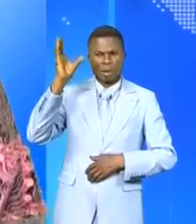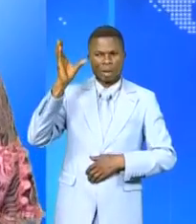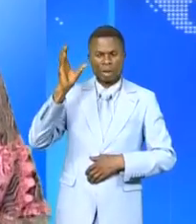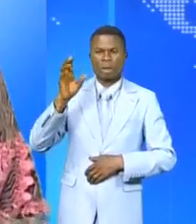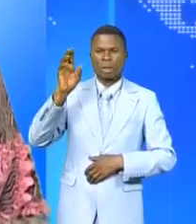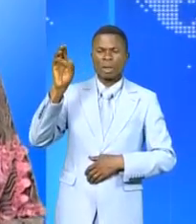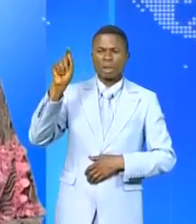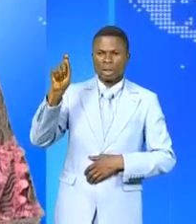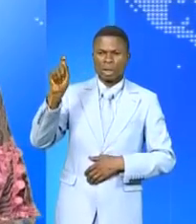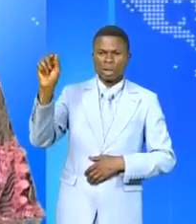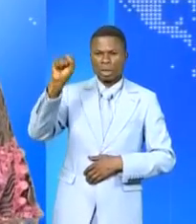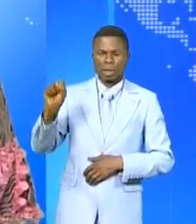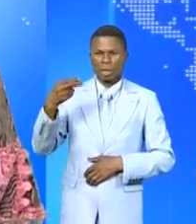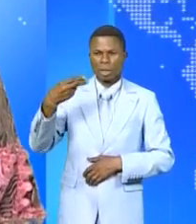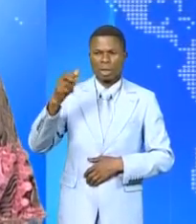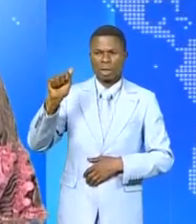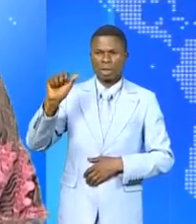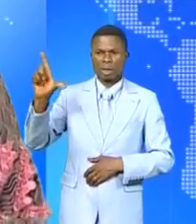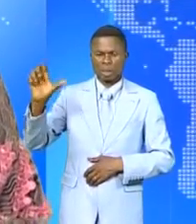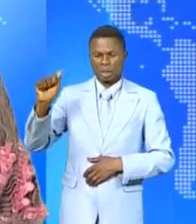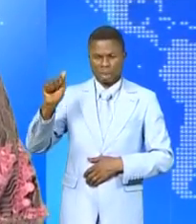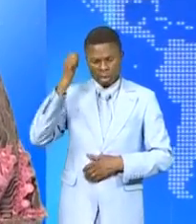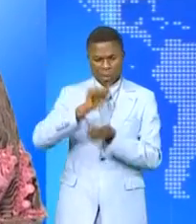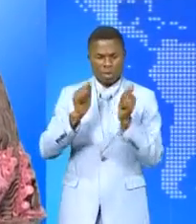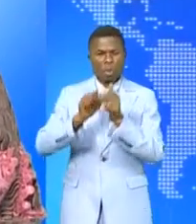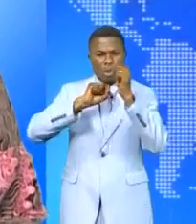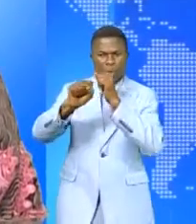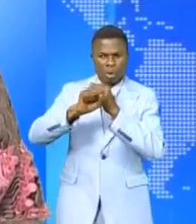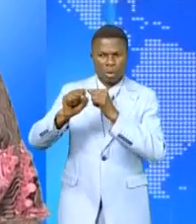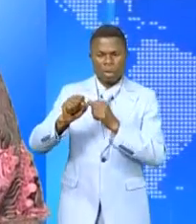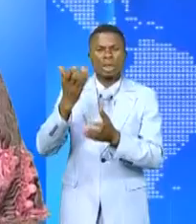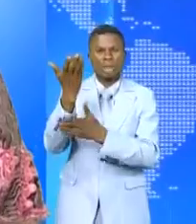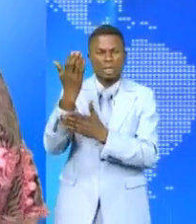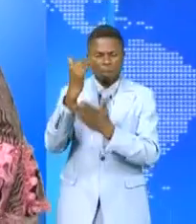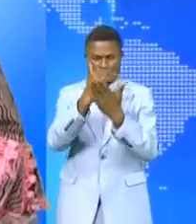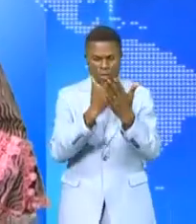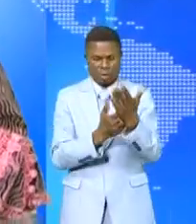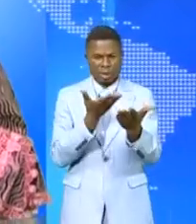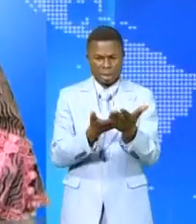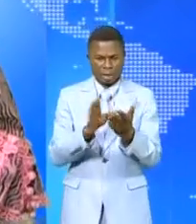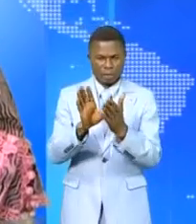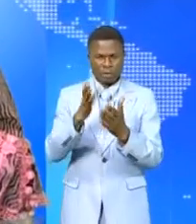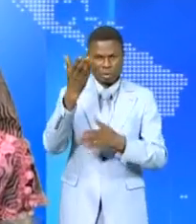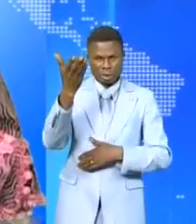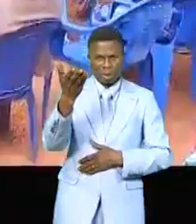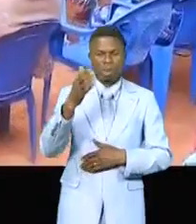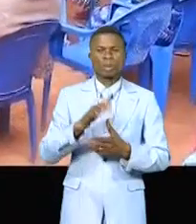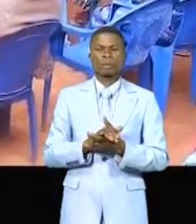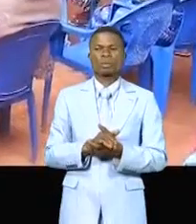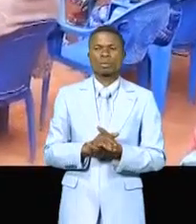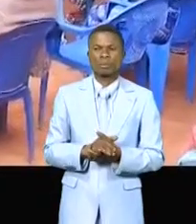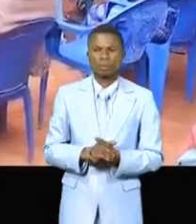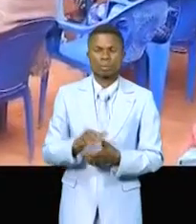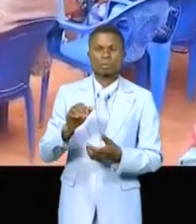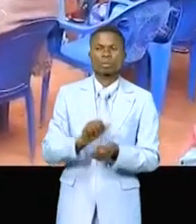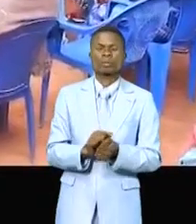Tchala sur cette question. À l'issue de cette sensibilisation, quelques recommandations aux autorités ont été données. Village